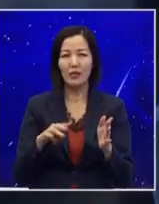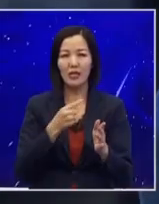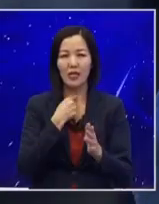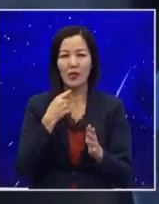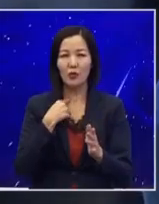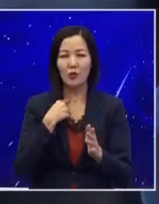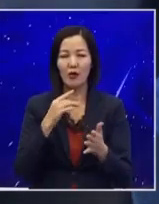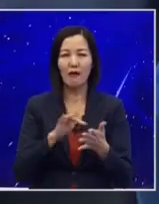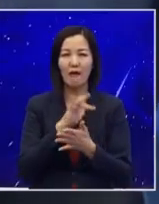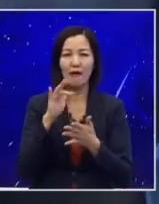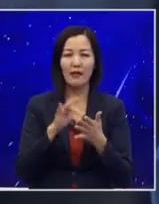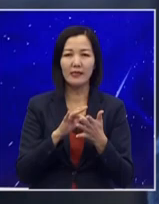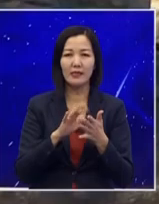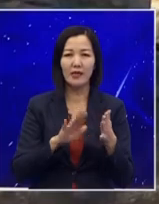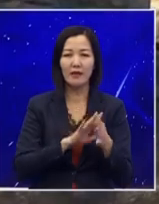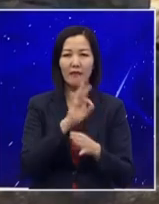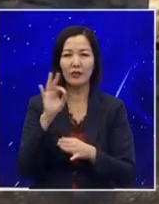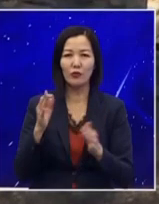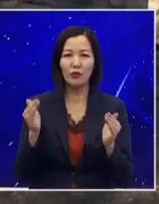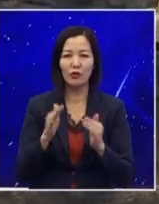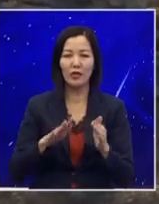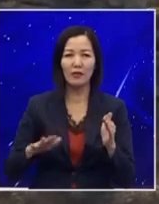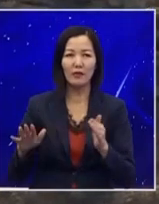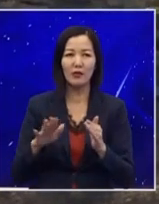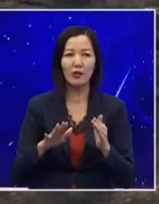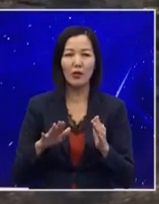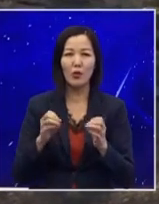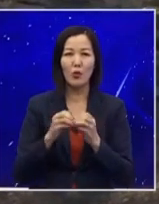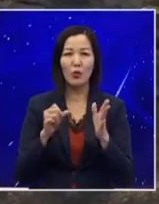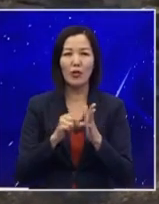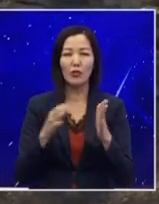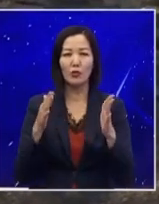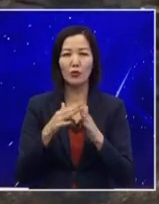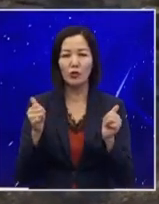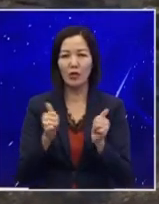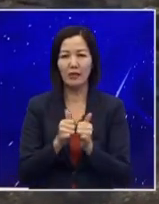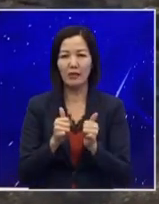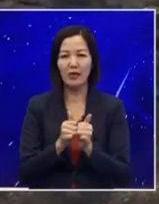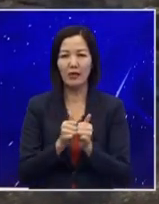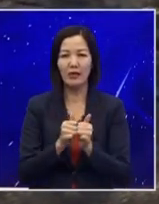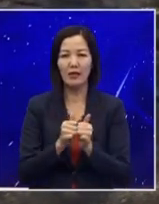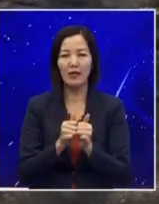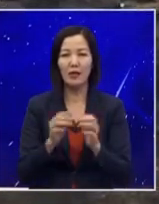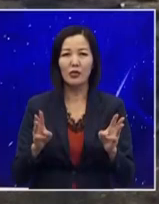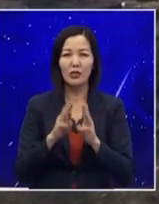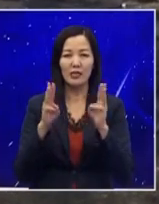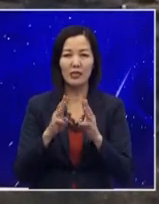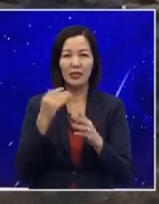Талдықорған қаласы Восточный ықшам ауданы 16 үй маңында құрғақ шөбін жану туралы ақпарат